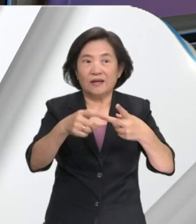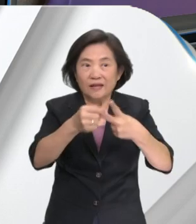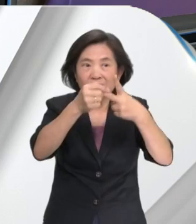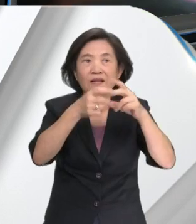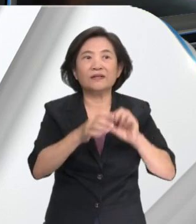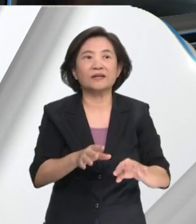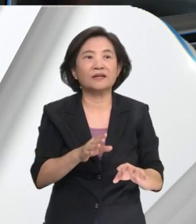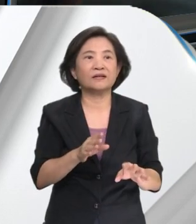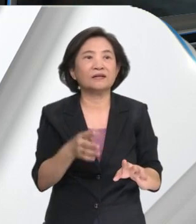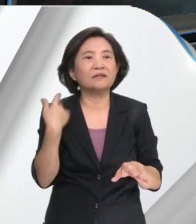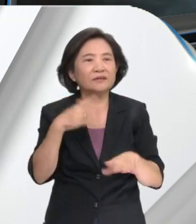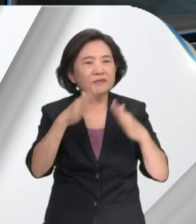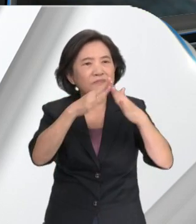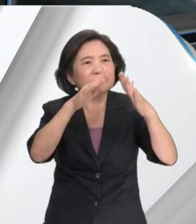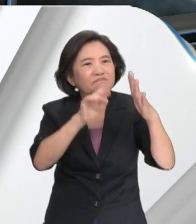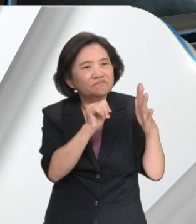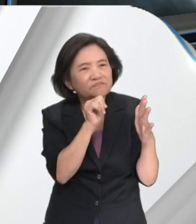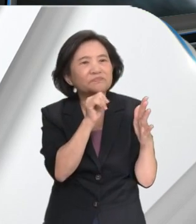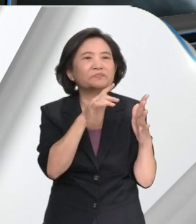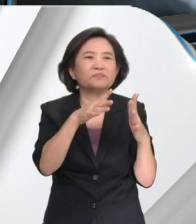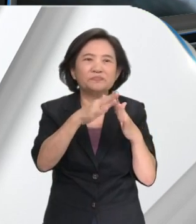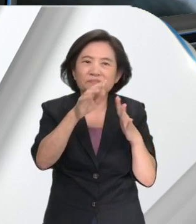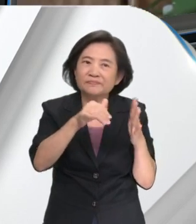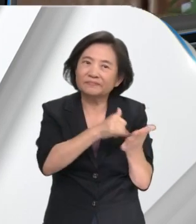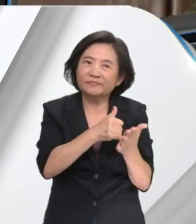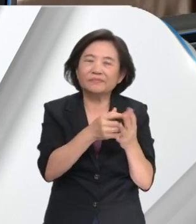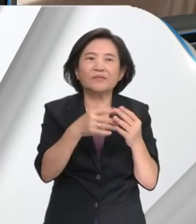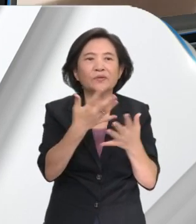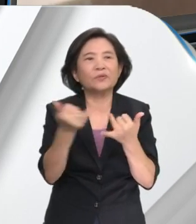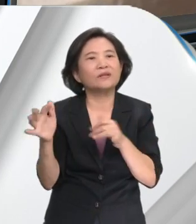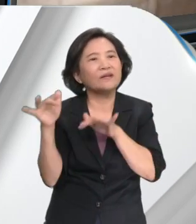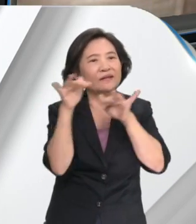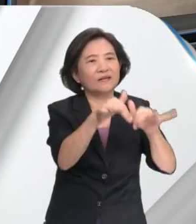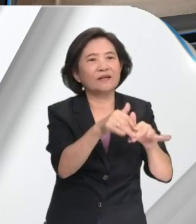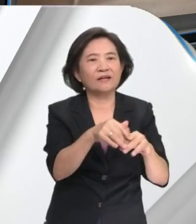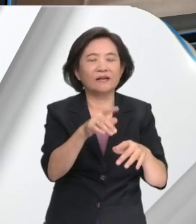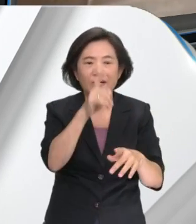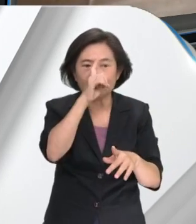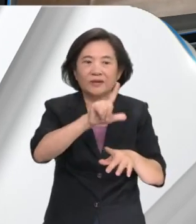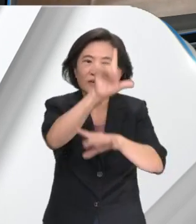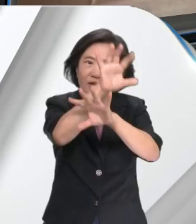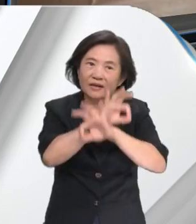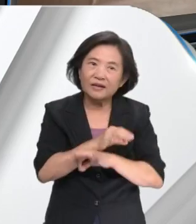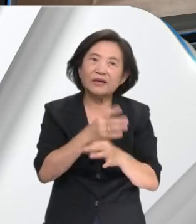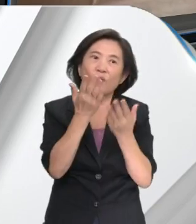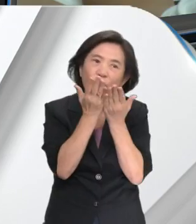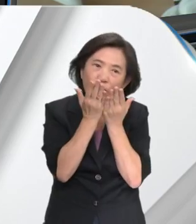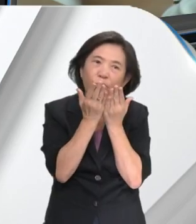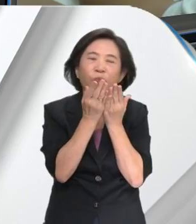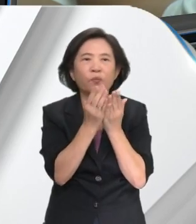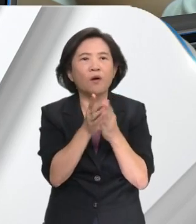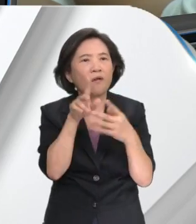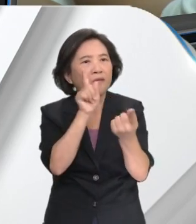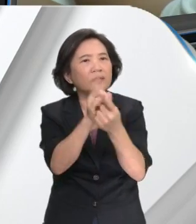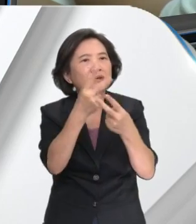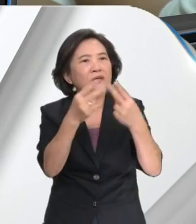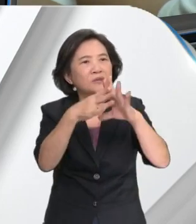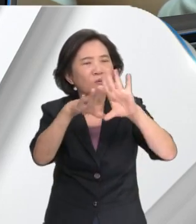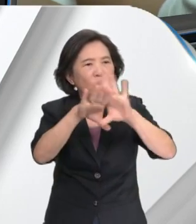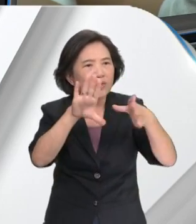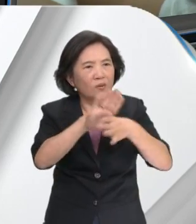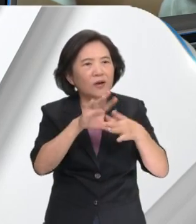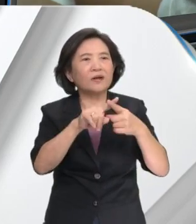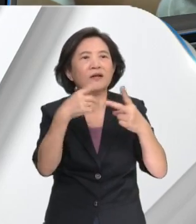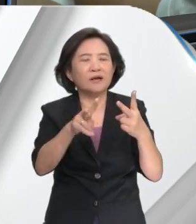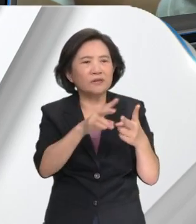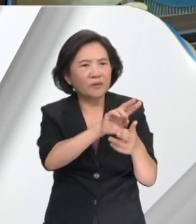招生，有些家庭的学生来参加，希望透过课程练习，培养汉拿多客家文化